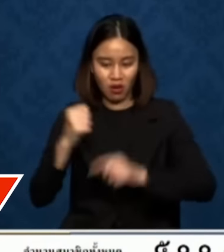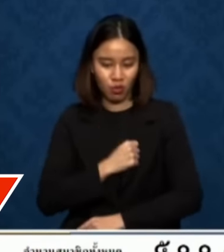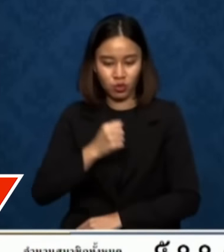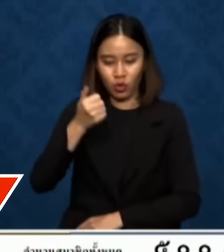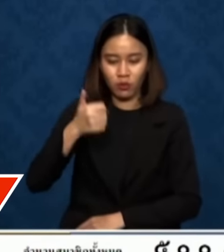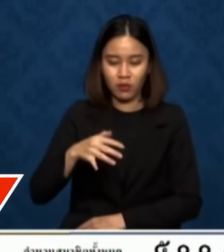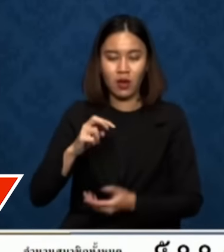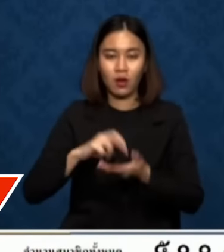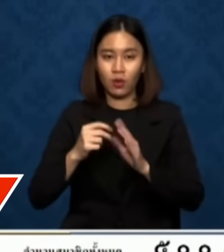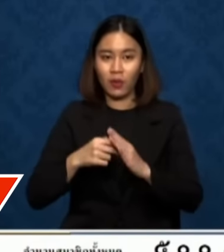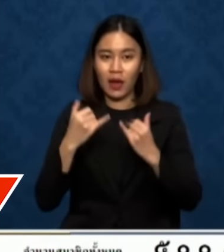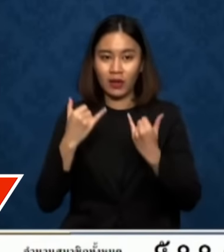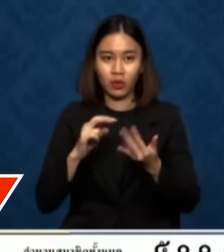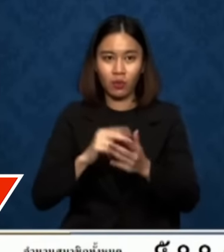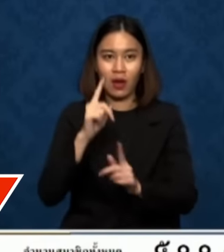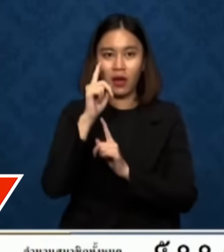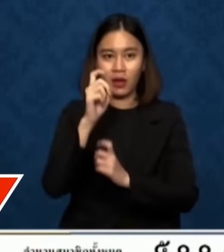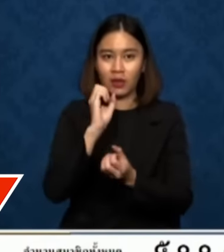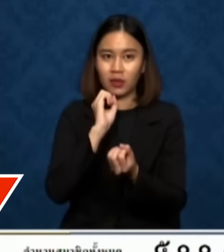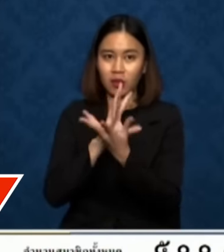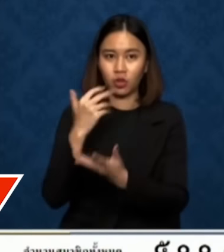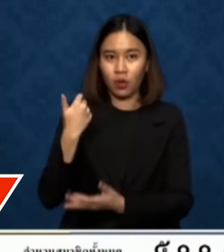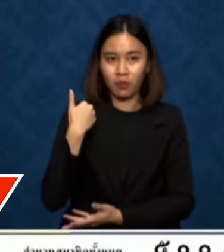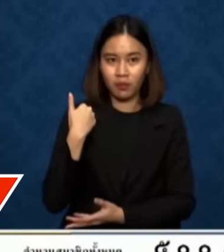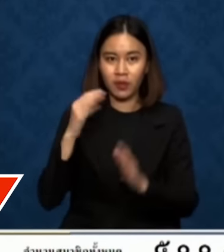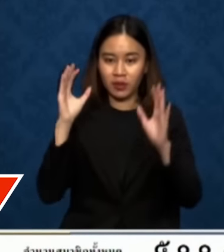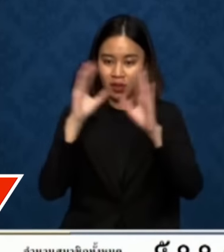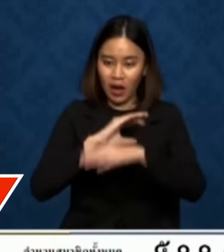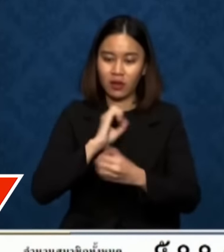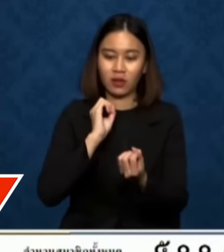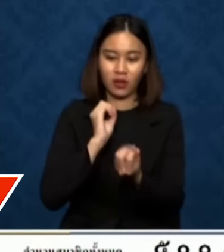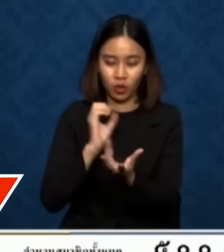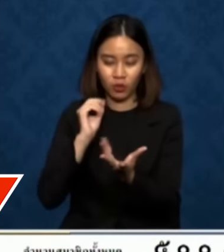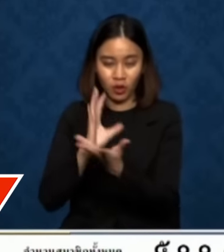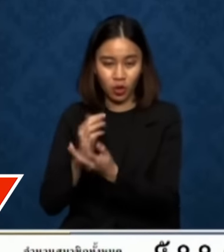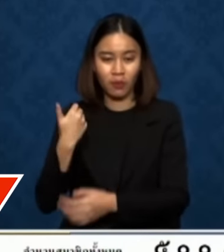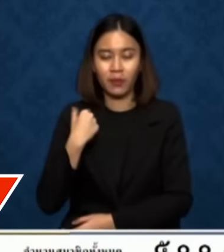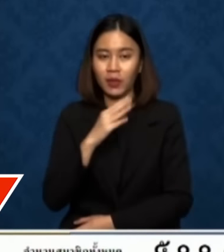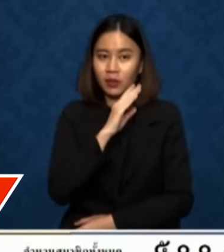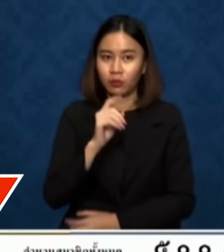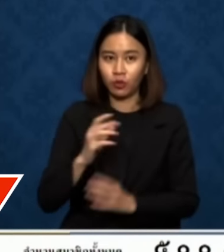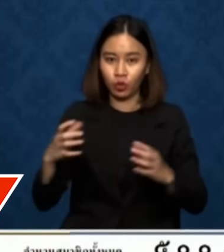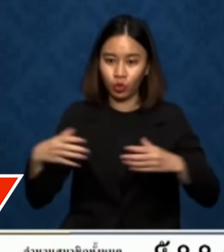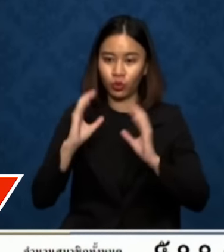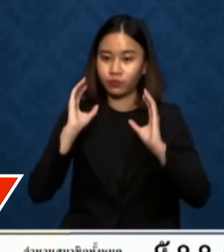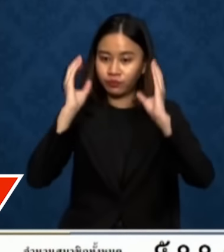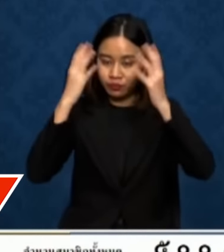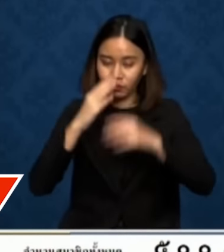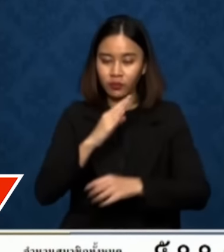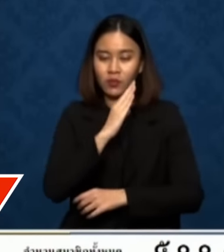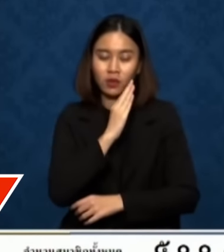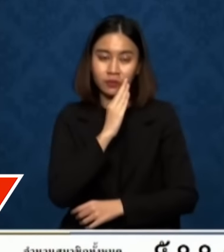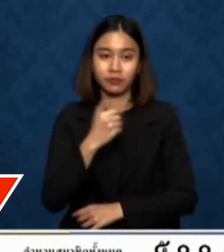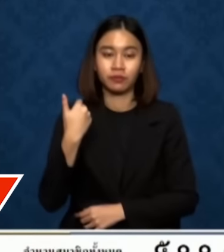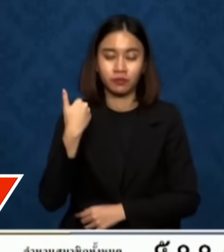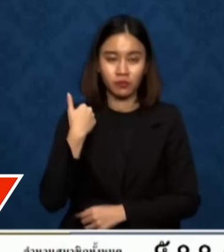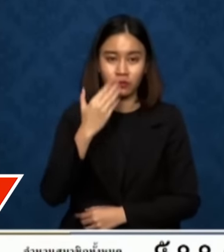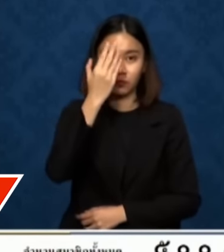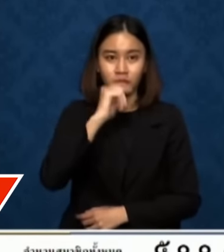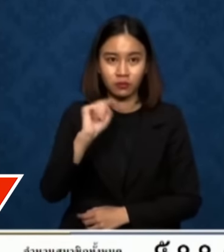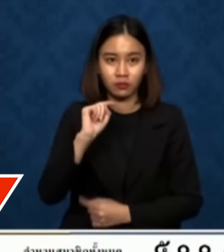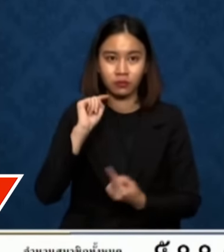ฉันคิดว่านี่คือสัญญาณอันตรายและมันจะยิ่งอันตรายกว่าเดิมเมื่อมีกองอวยทิพย์กองแช่งทิพย์เกิดขึ้นเพราะมัน